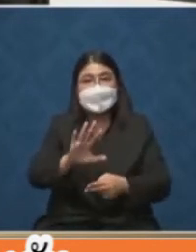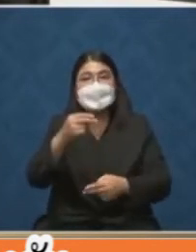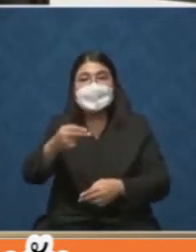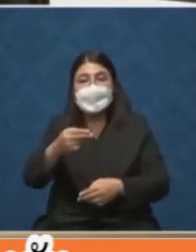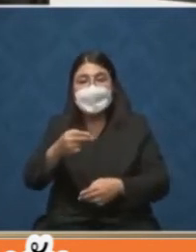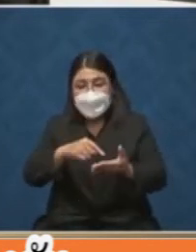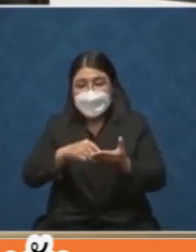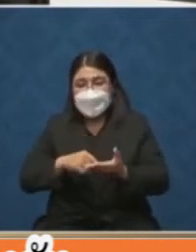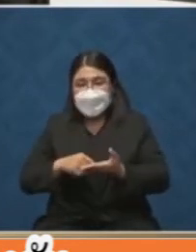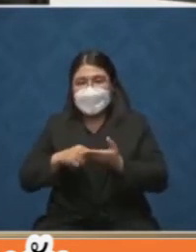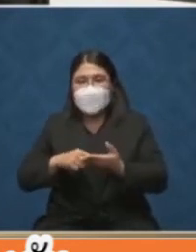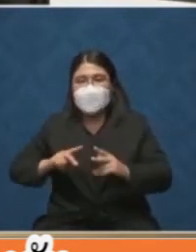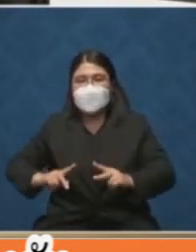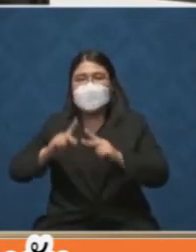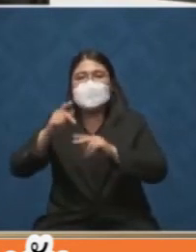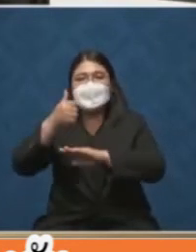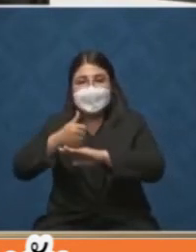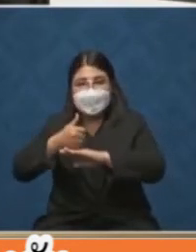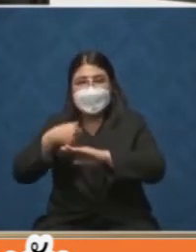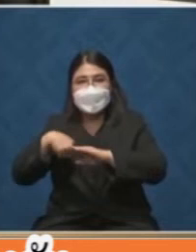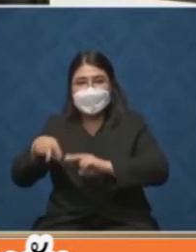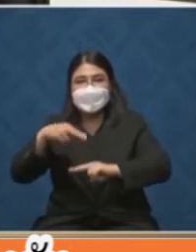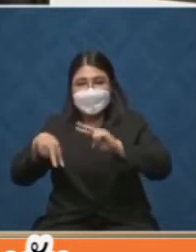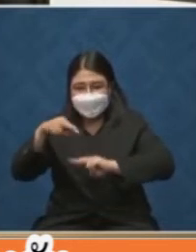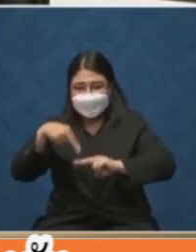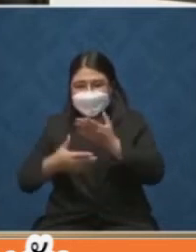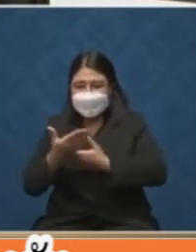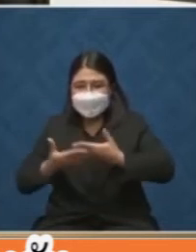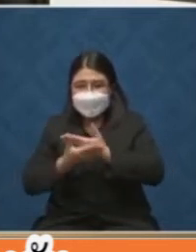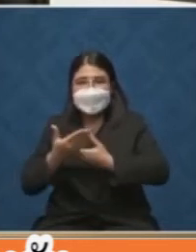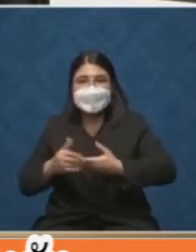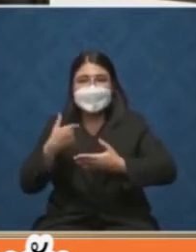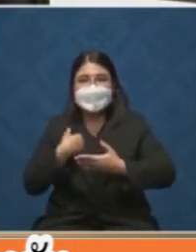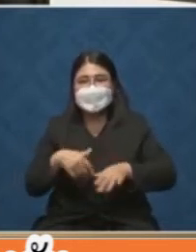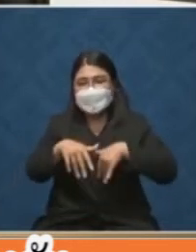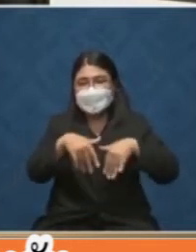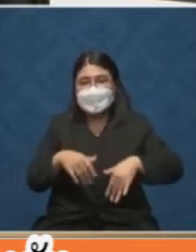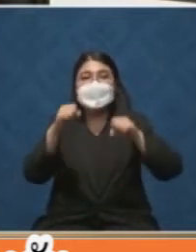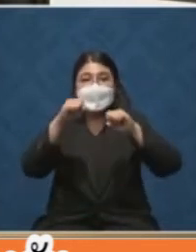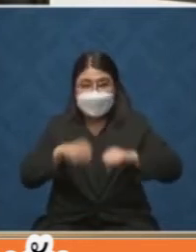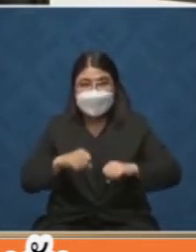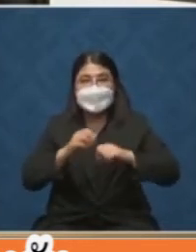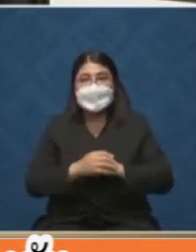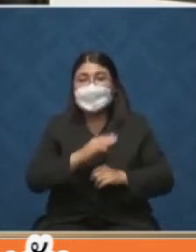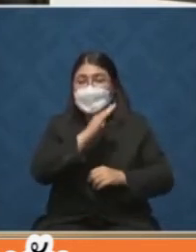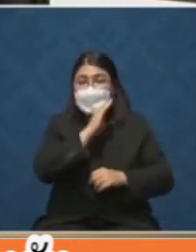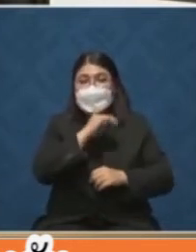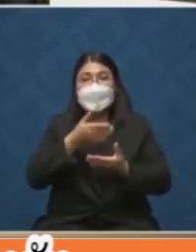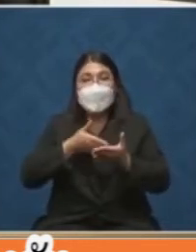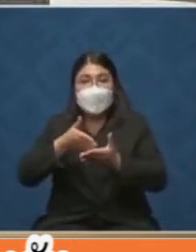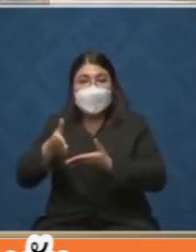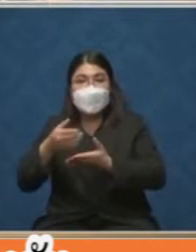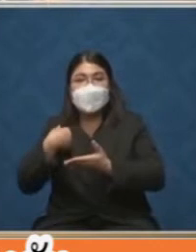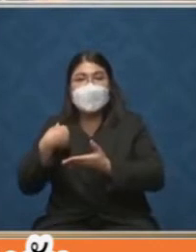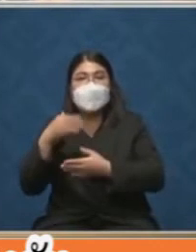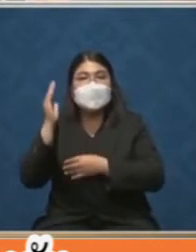านสภา45 ได้ให้ราชชนออกเสียงสดยตรงครเข้าชอรวมกั 5,000ชื่อเพื่อเสนอให้ แ ร